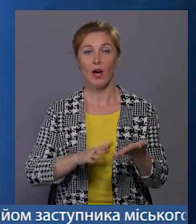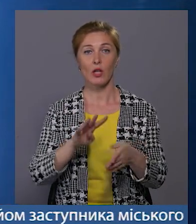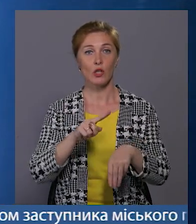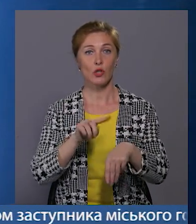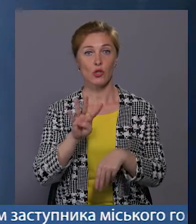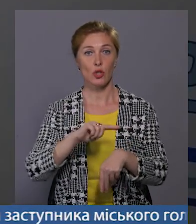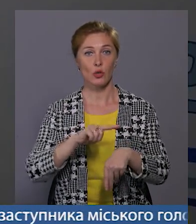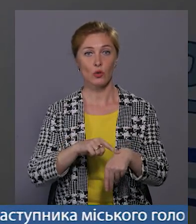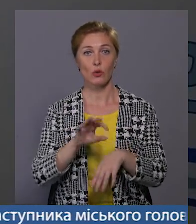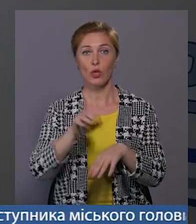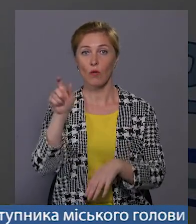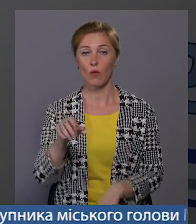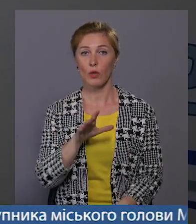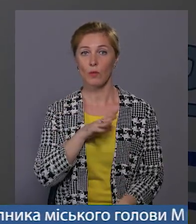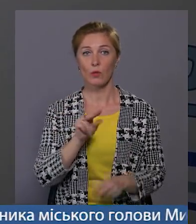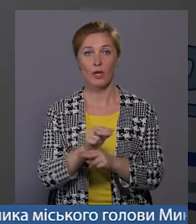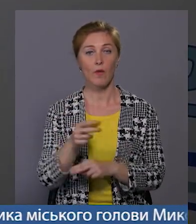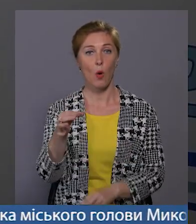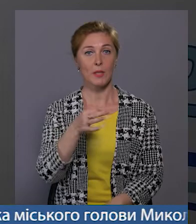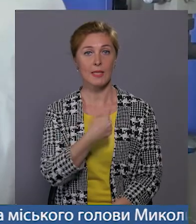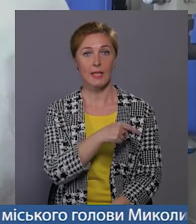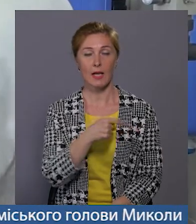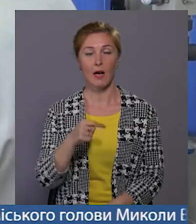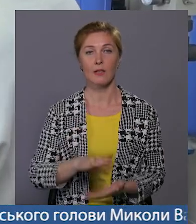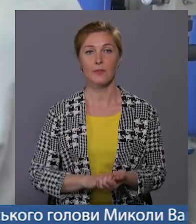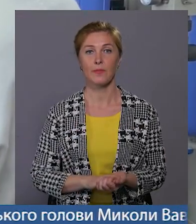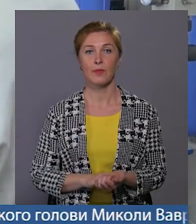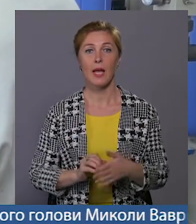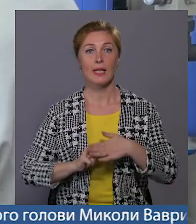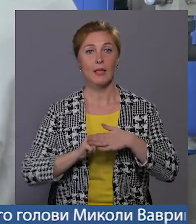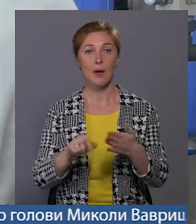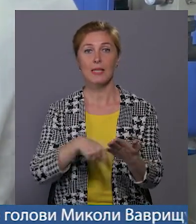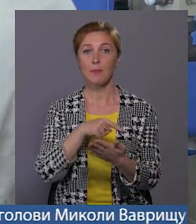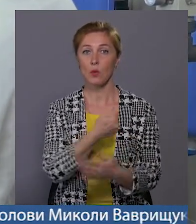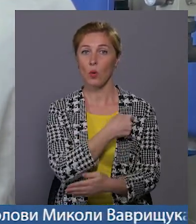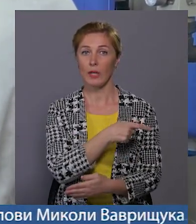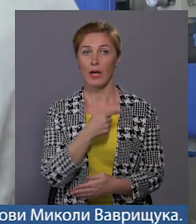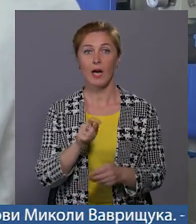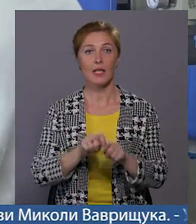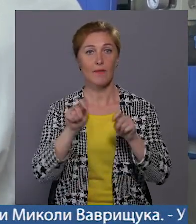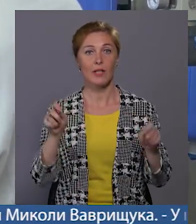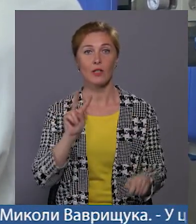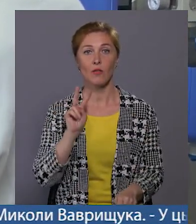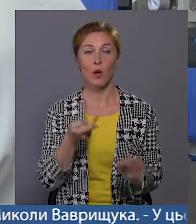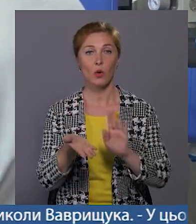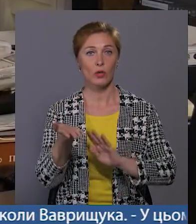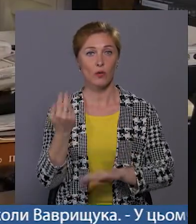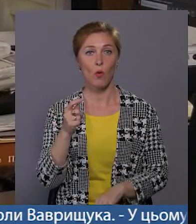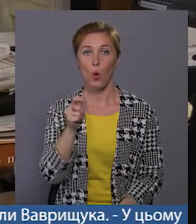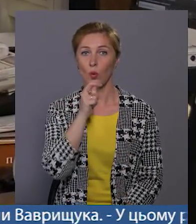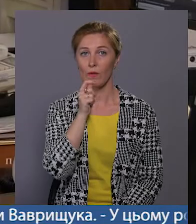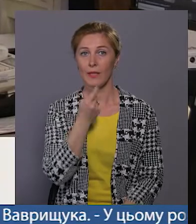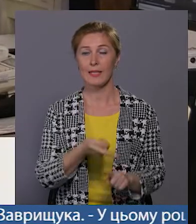хворі проходили в обласній лікарні, найчастіше в останню зміну. На базі міської лікарні відділення відкрили 2 роки тому, у квітні.